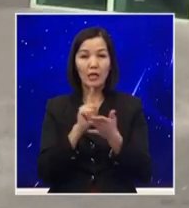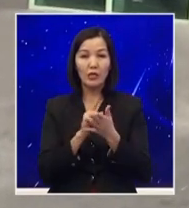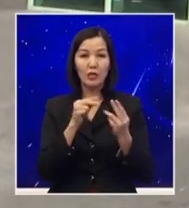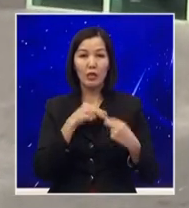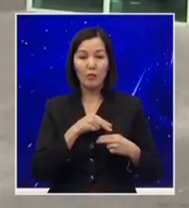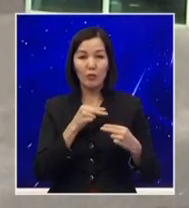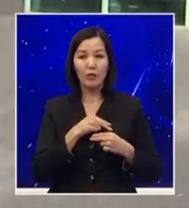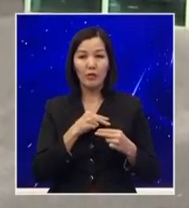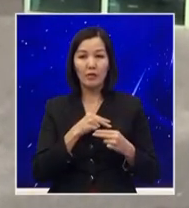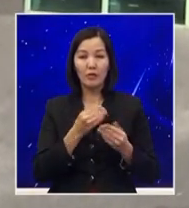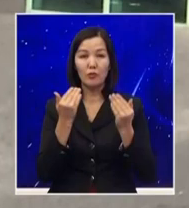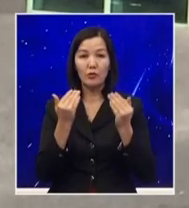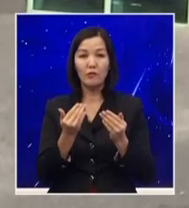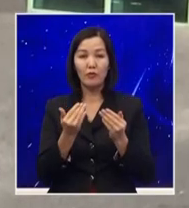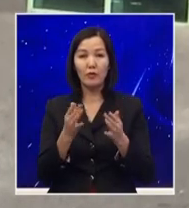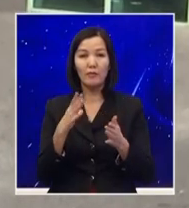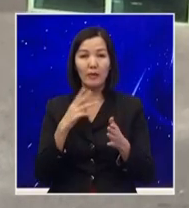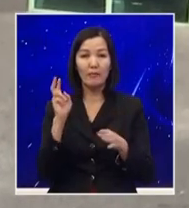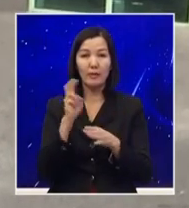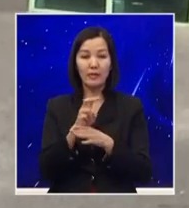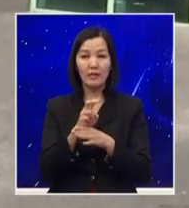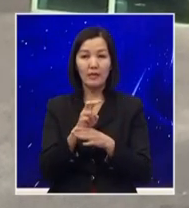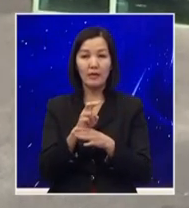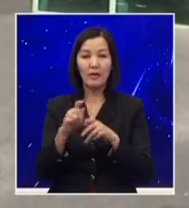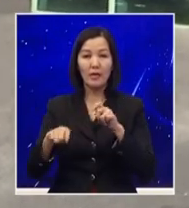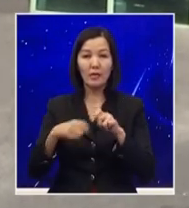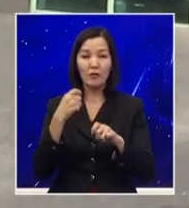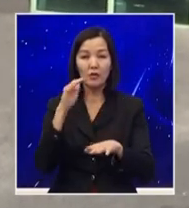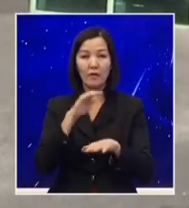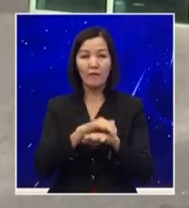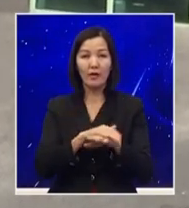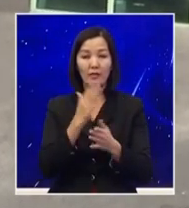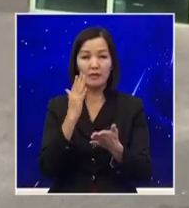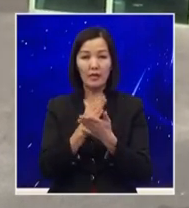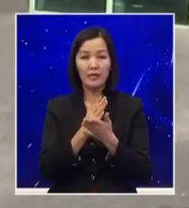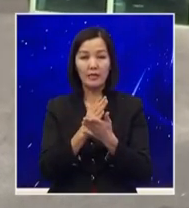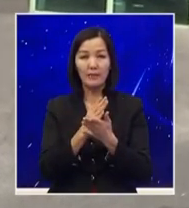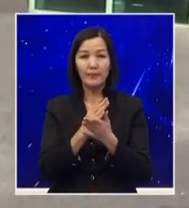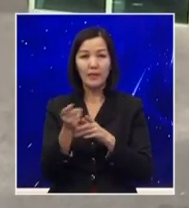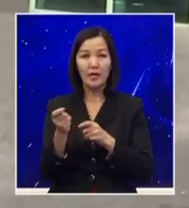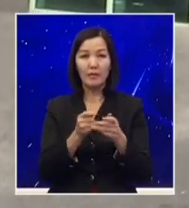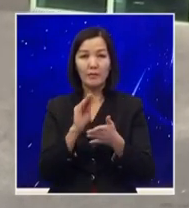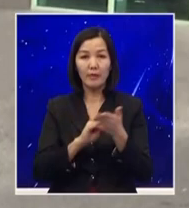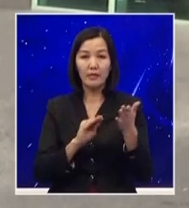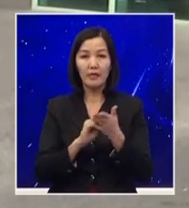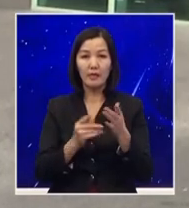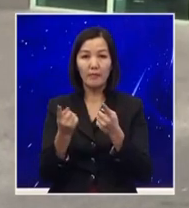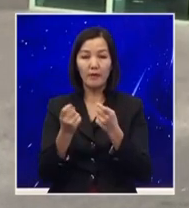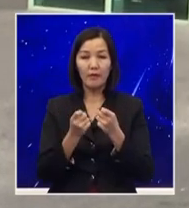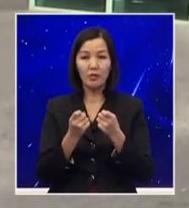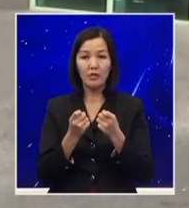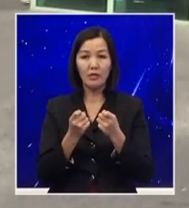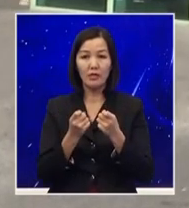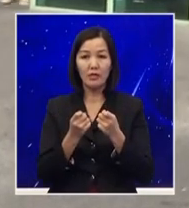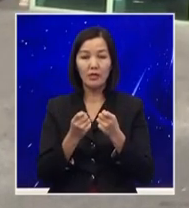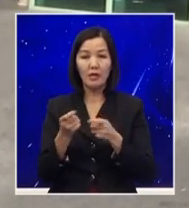были посетители. По всем нарушителям составлены административные протокола. Также они будут привлечены